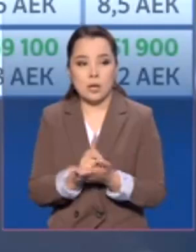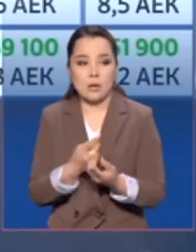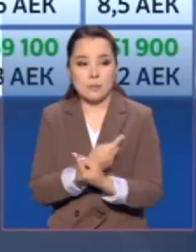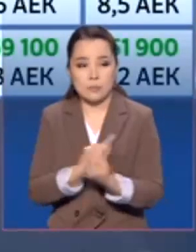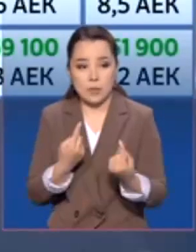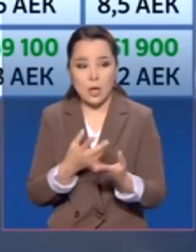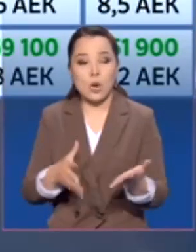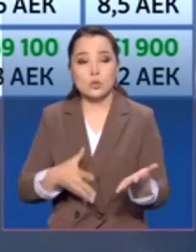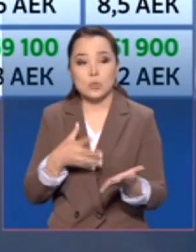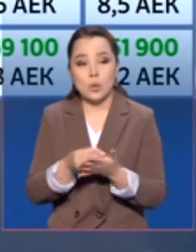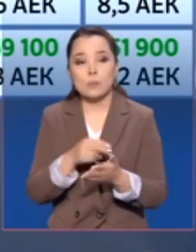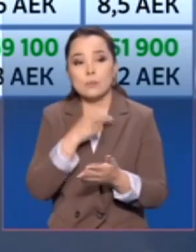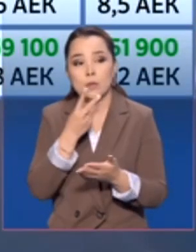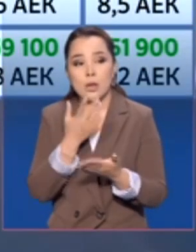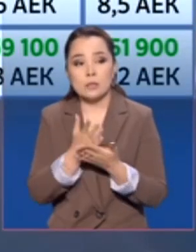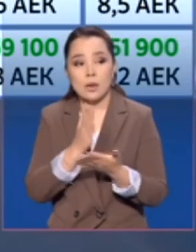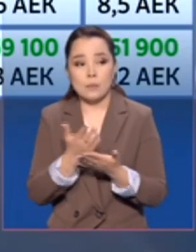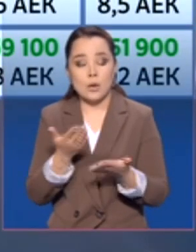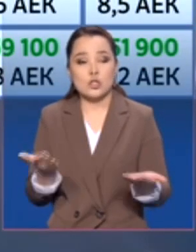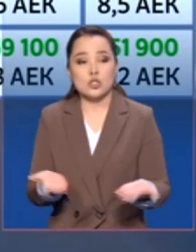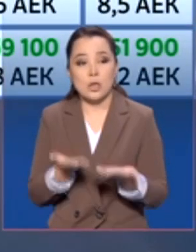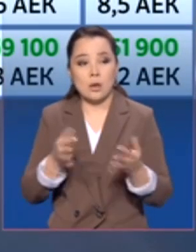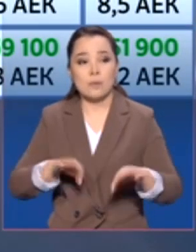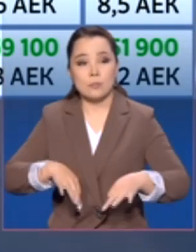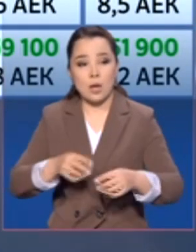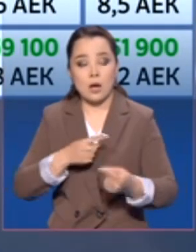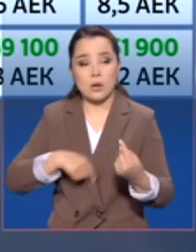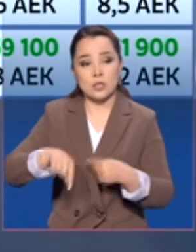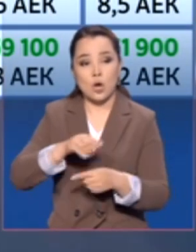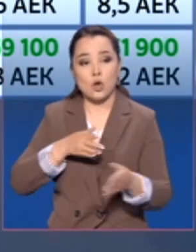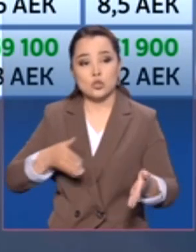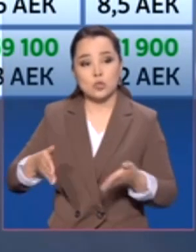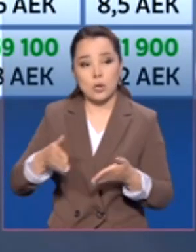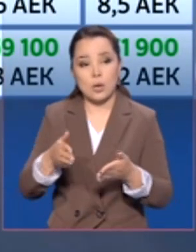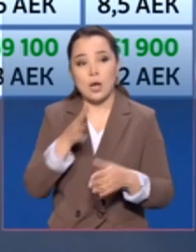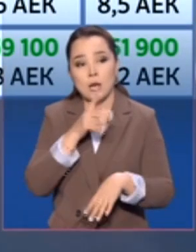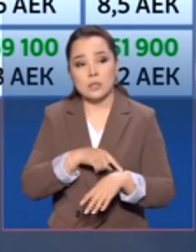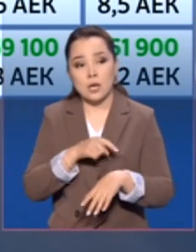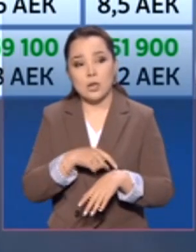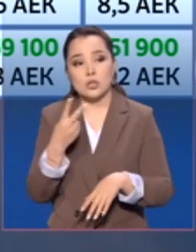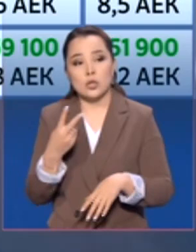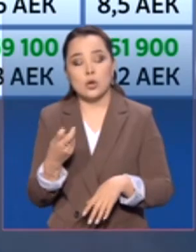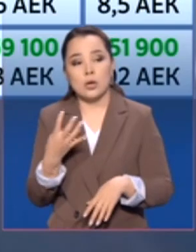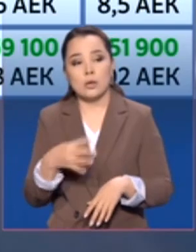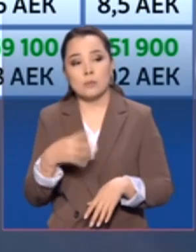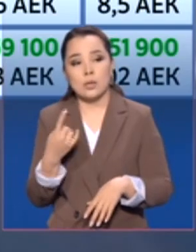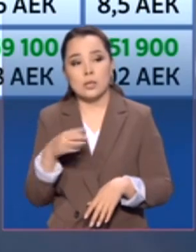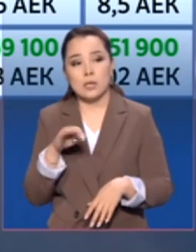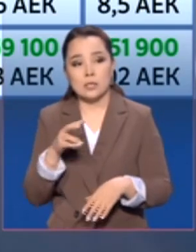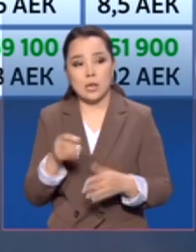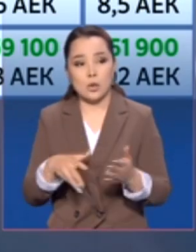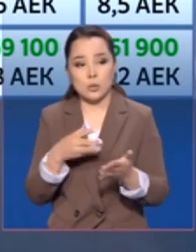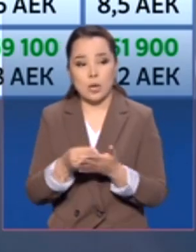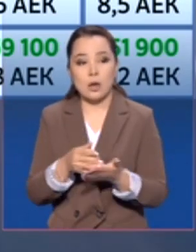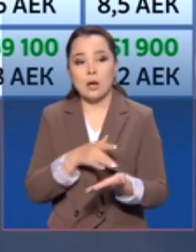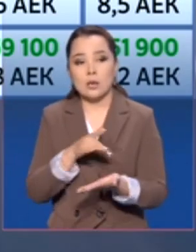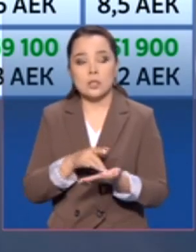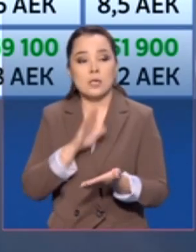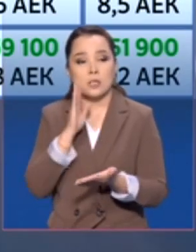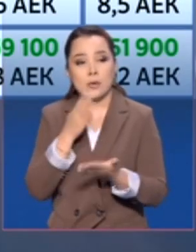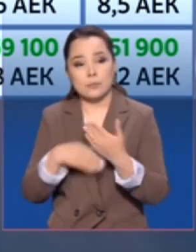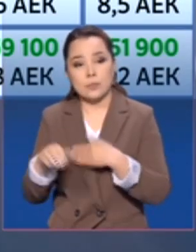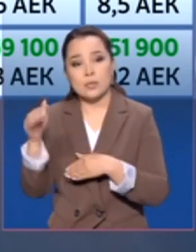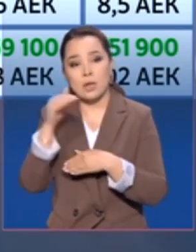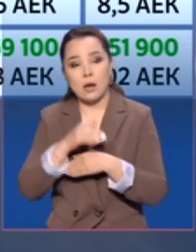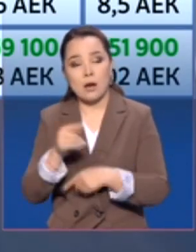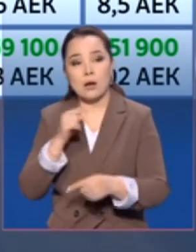талаңдатқан төлем мәселесіне тоқталсақ, жеңіл көліктер айналма жолда жүргені үшін сағатына 241 теңге төлейді. Егер қалаға жұмысқа таңертең шығып,